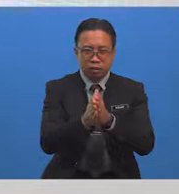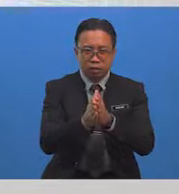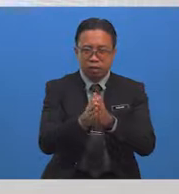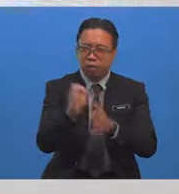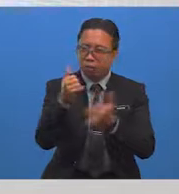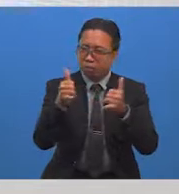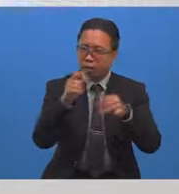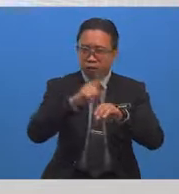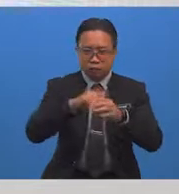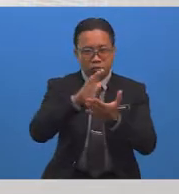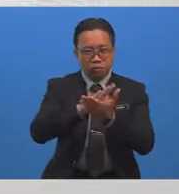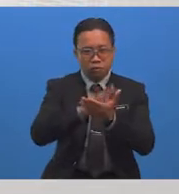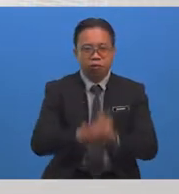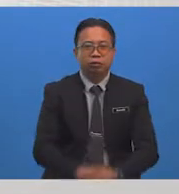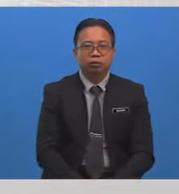permainan